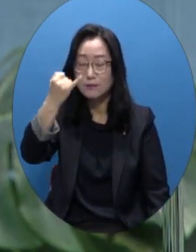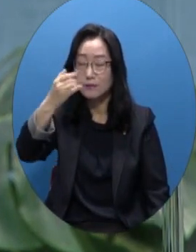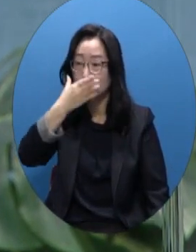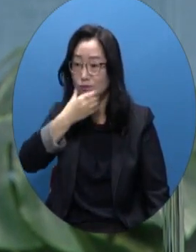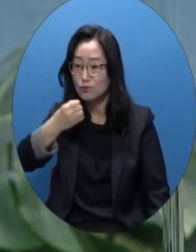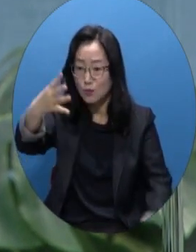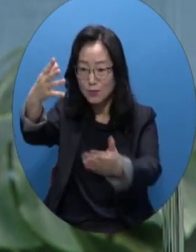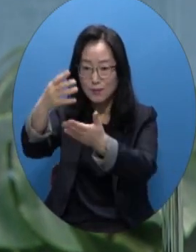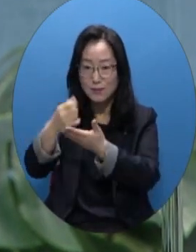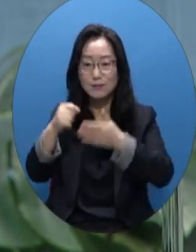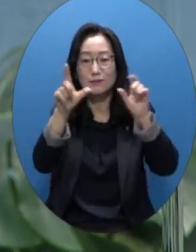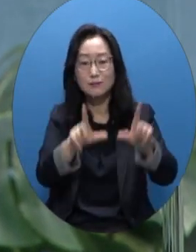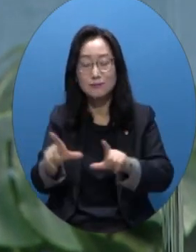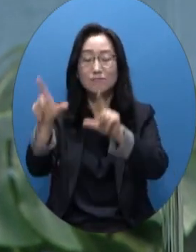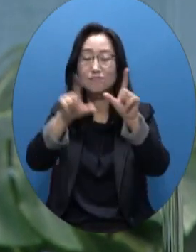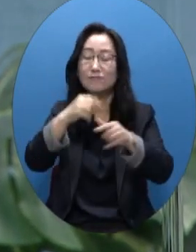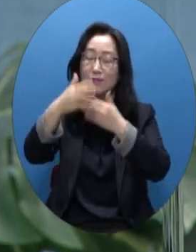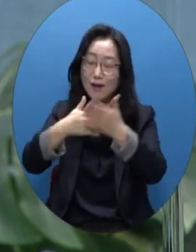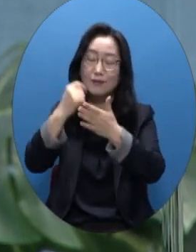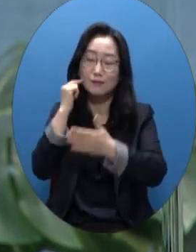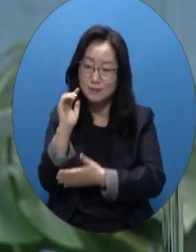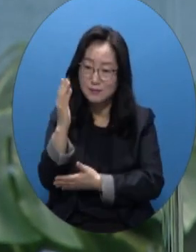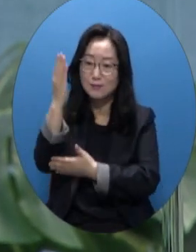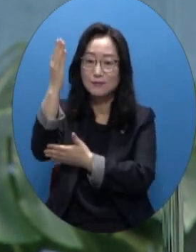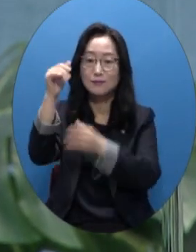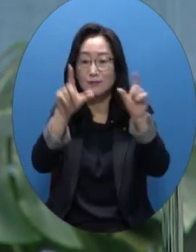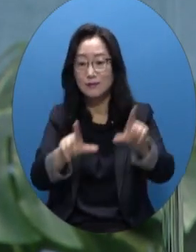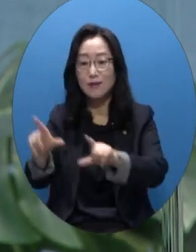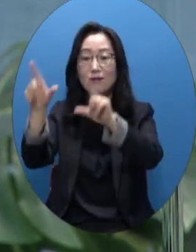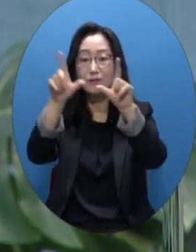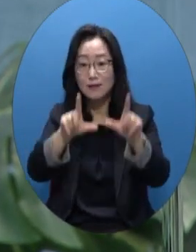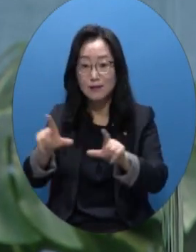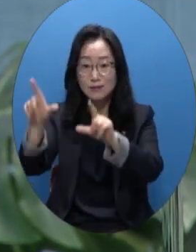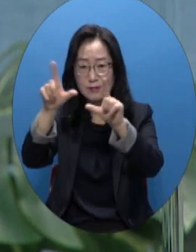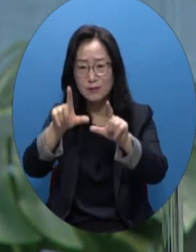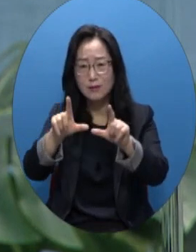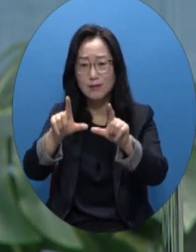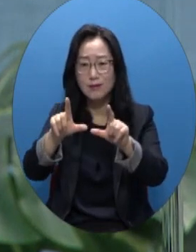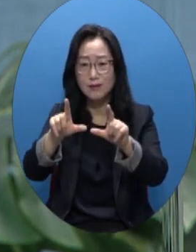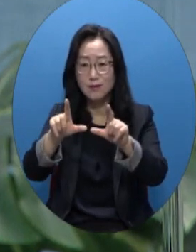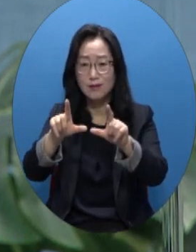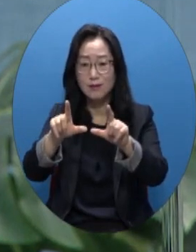받아 누리며 할 명월 누리며 살아가는 삶을 살면